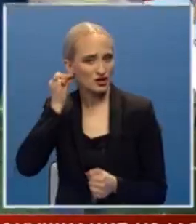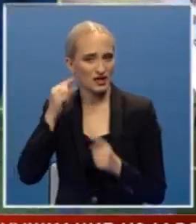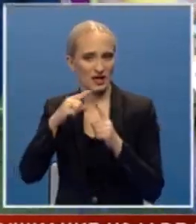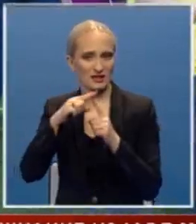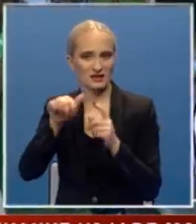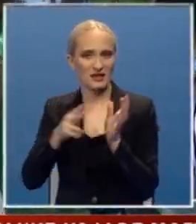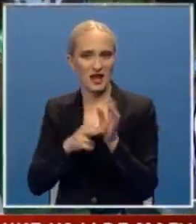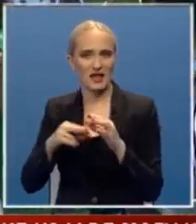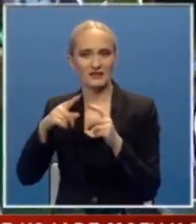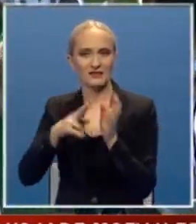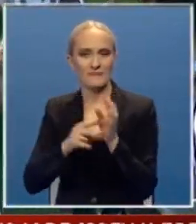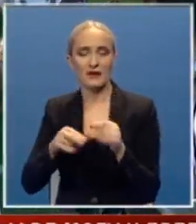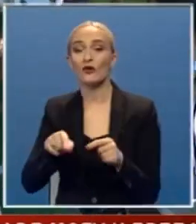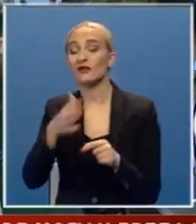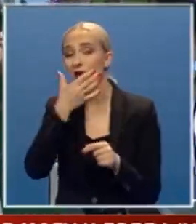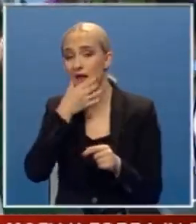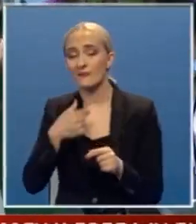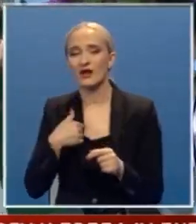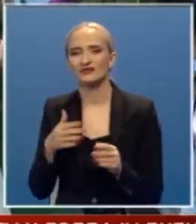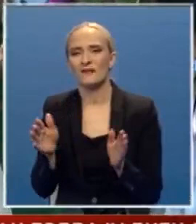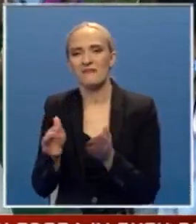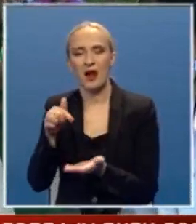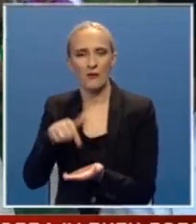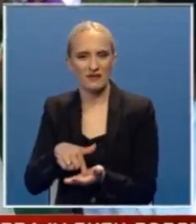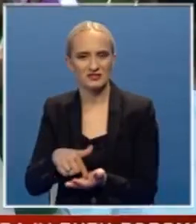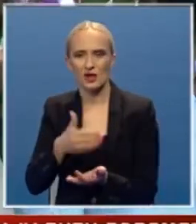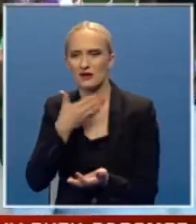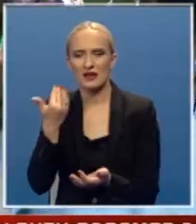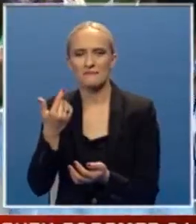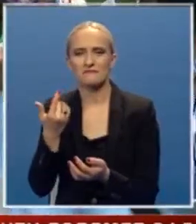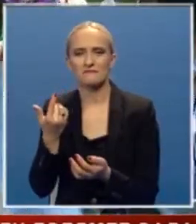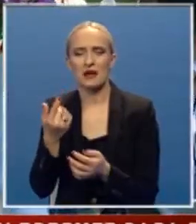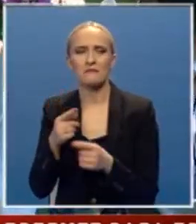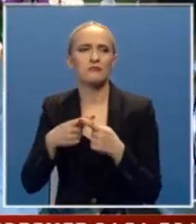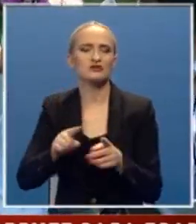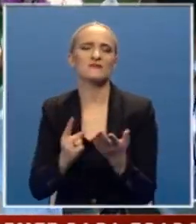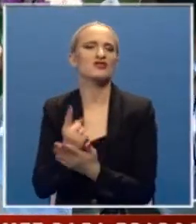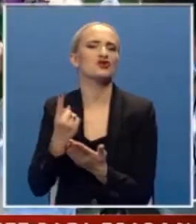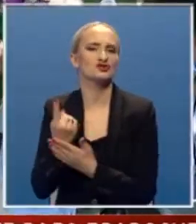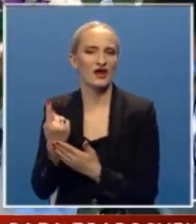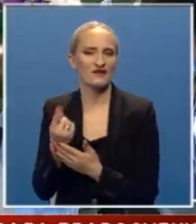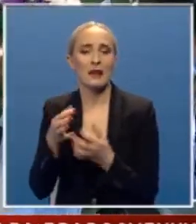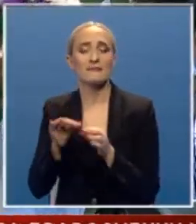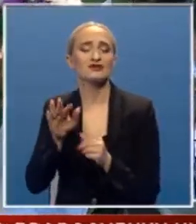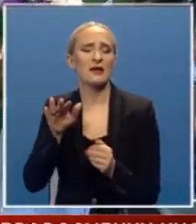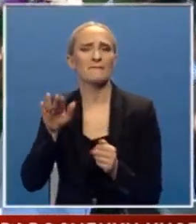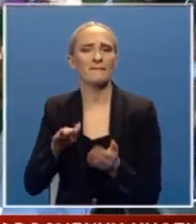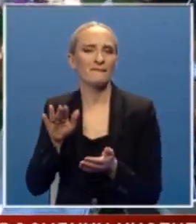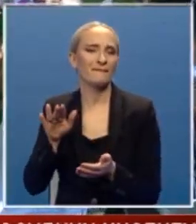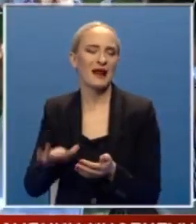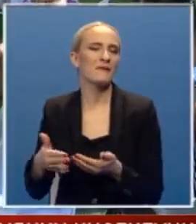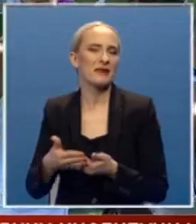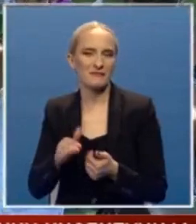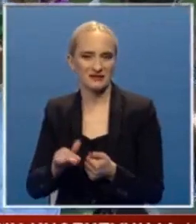i Tamaru. Pa lijepo je ovdje naše malo mjesto, nemamo takvih nekih baš dešavanja, baš za malu djecu.